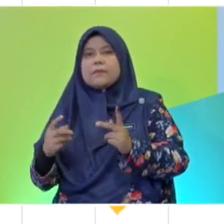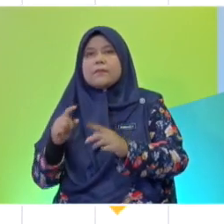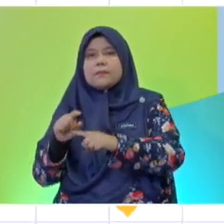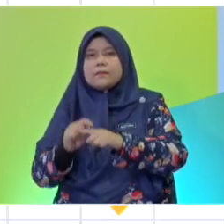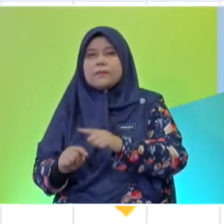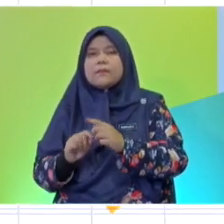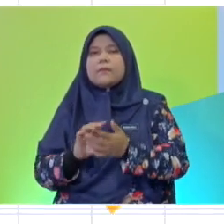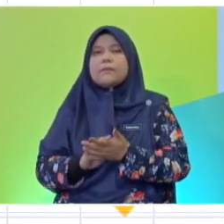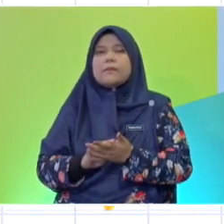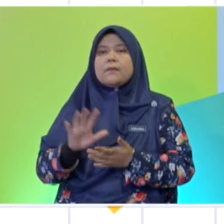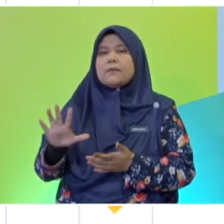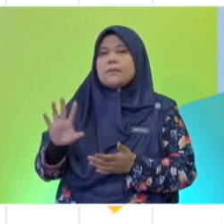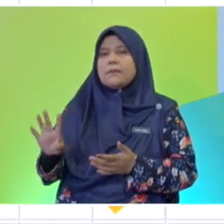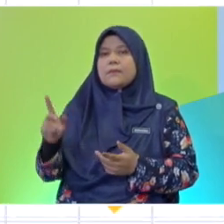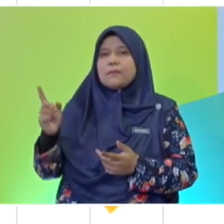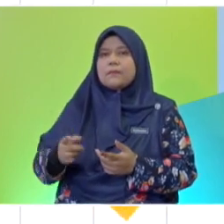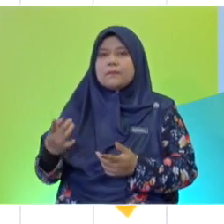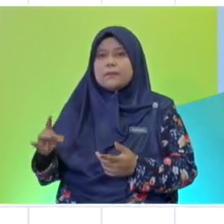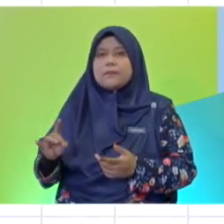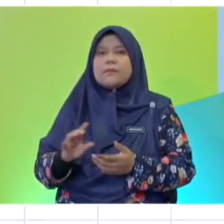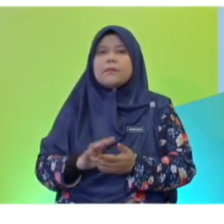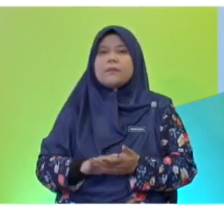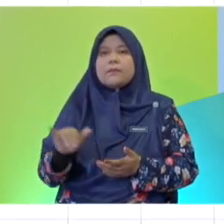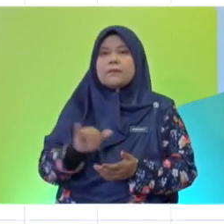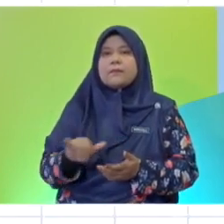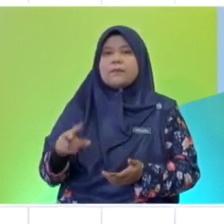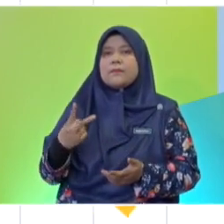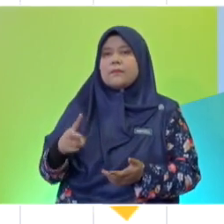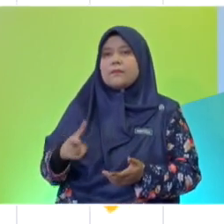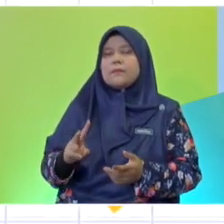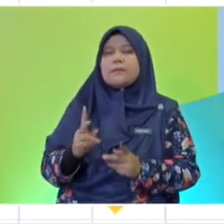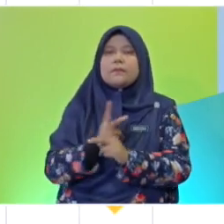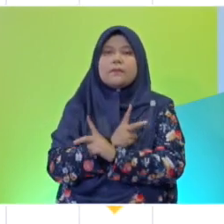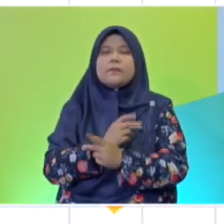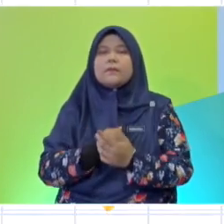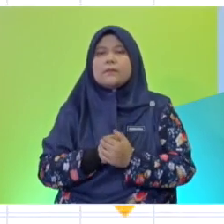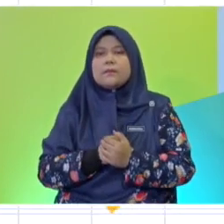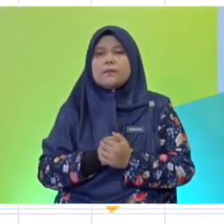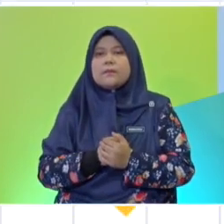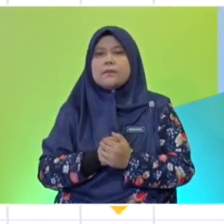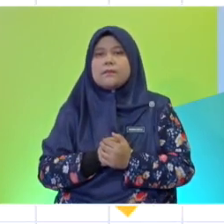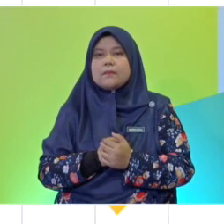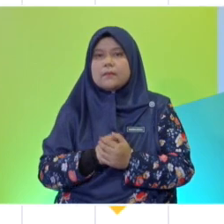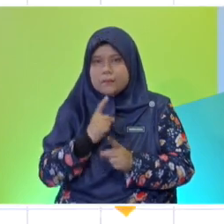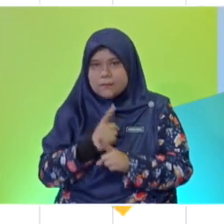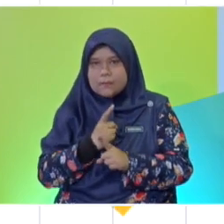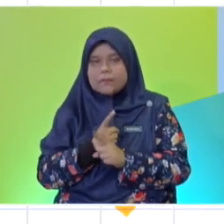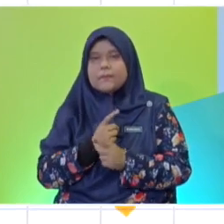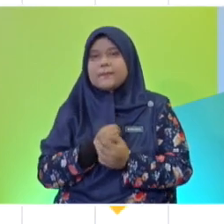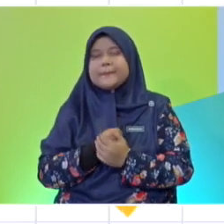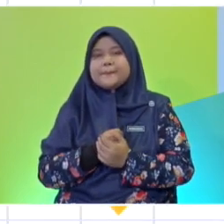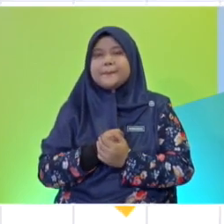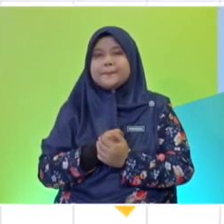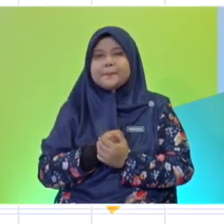= 24 18 kita akan dapat sampai dengan 12 kali 12 kali ya si ya jawabannya Adakah pasti terlihat Japan oke